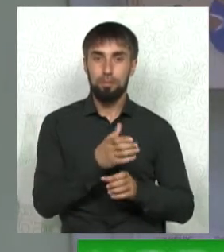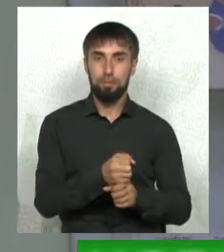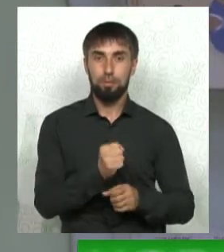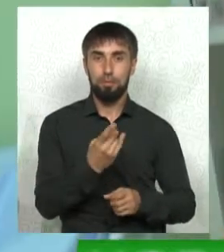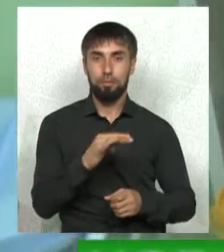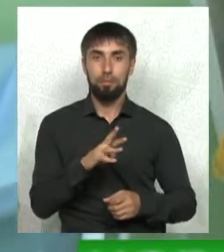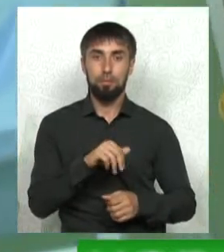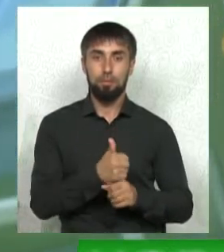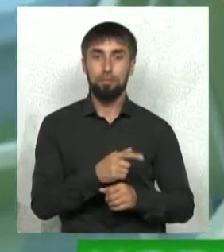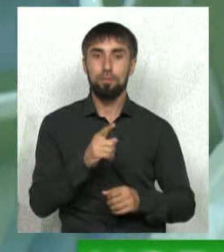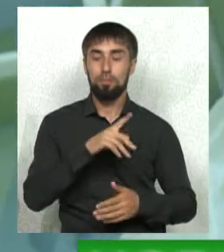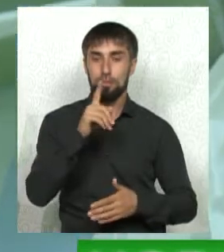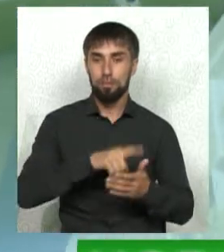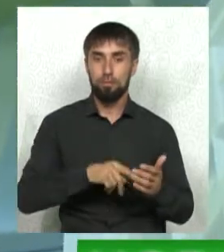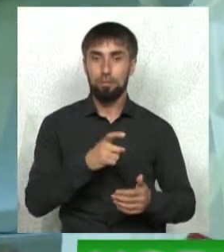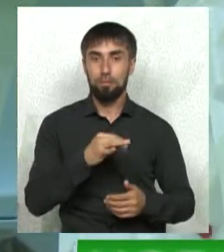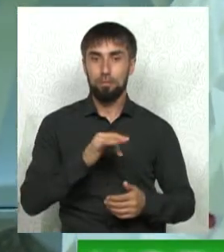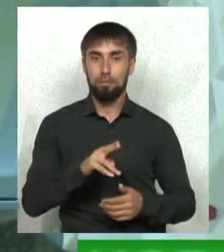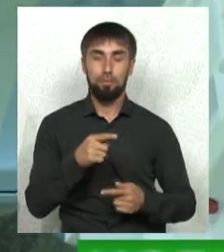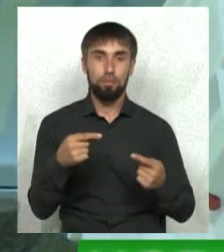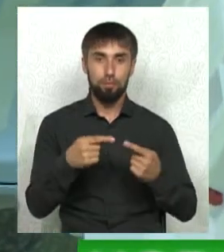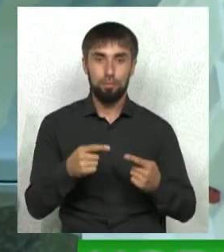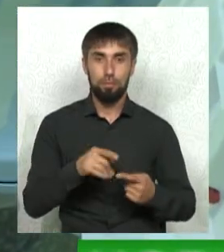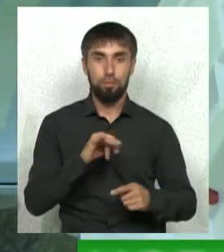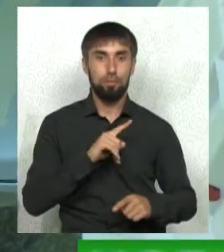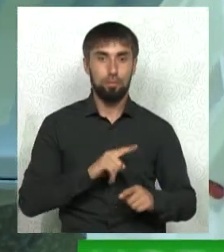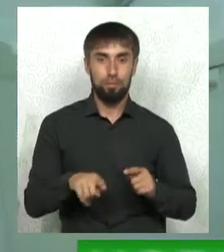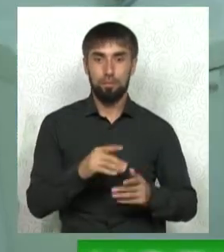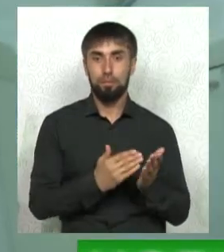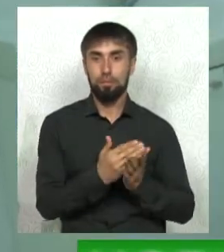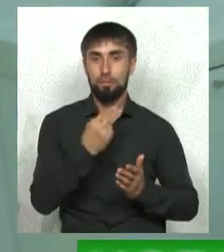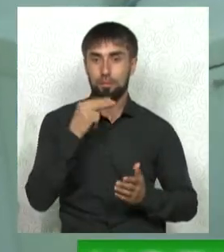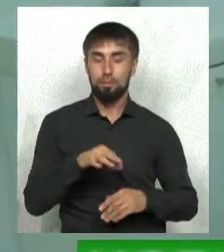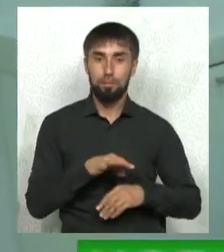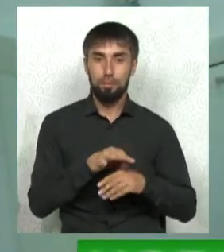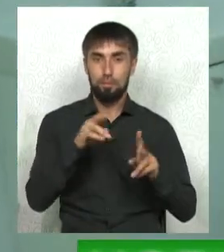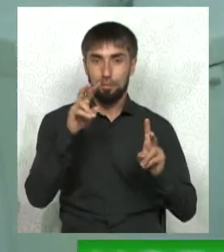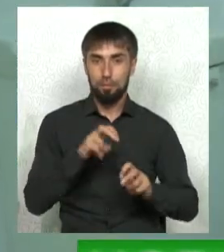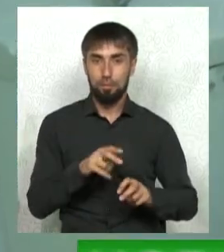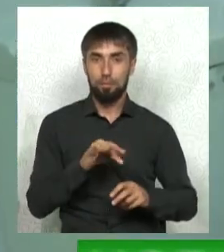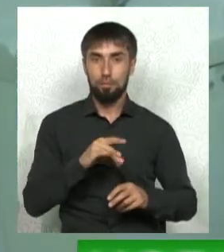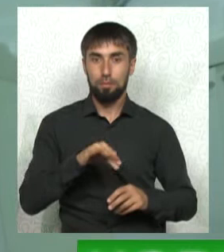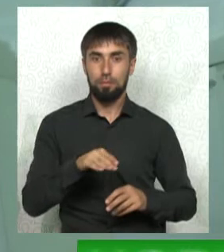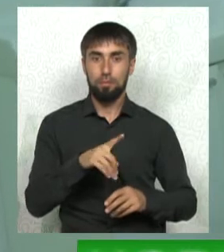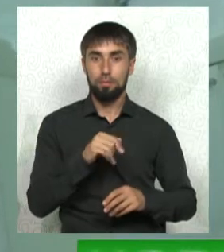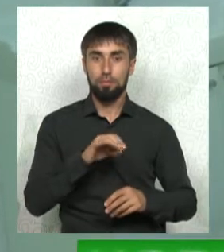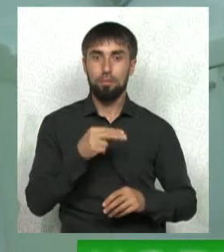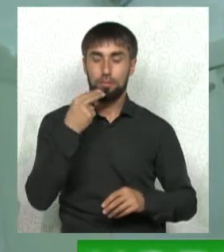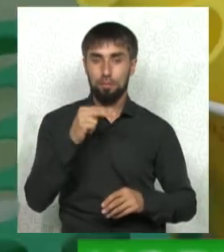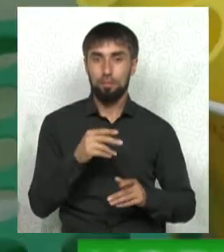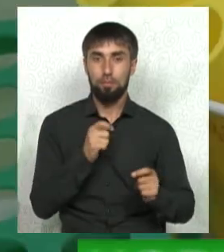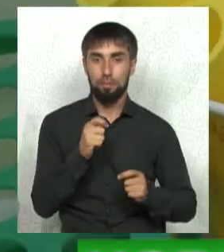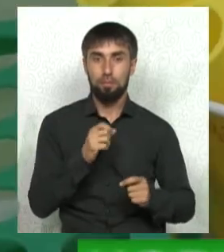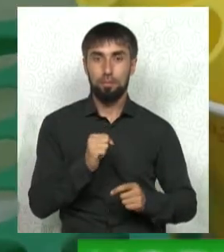акции. Но главное, за что доверяют «Хеликс» – это точность и скорость. Высокое качество проводимых исследований достигается за счет четкого